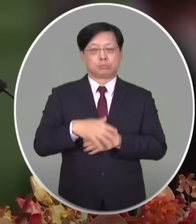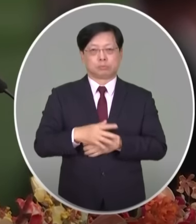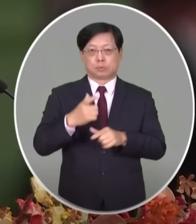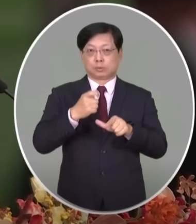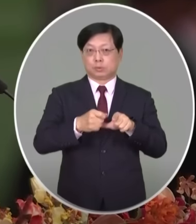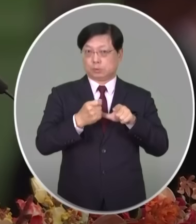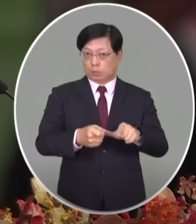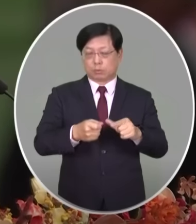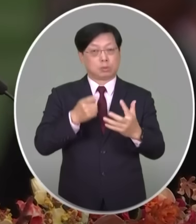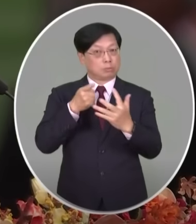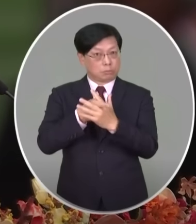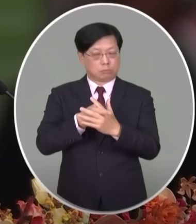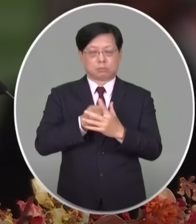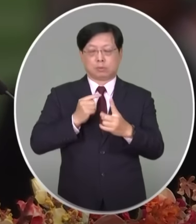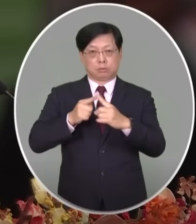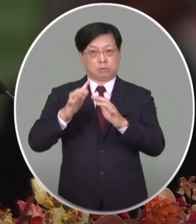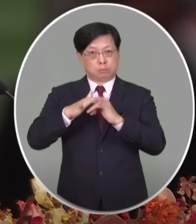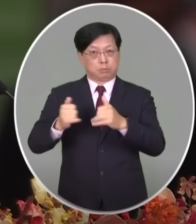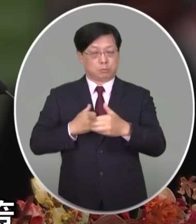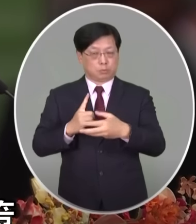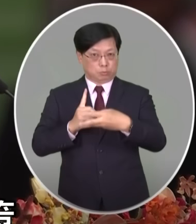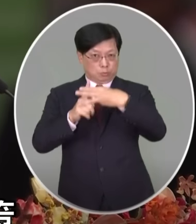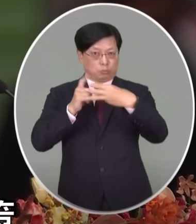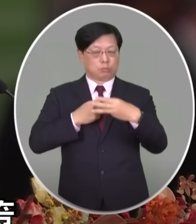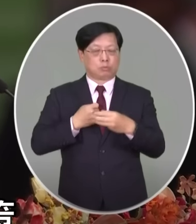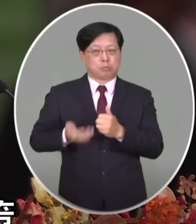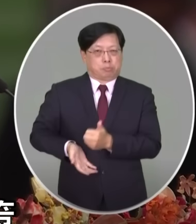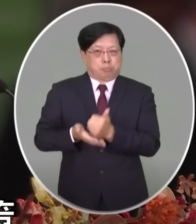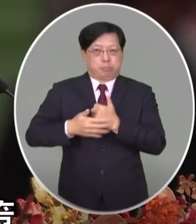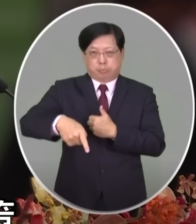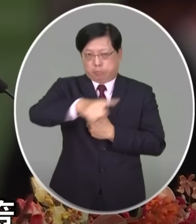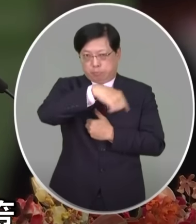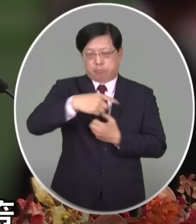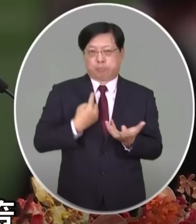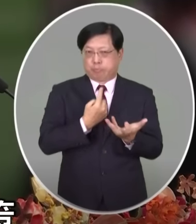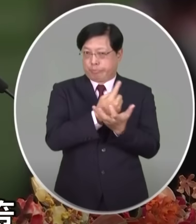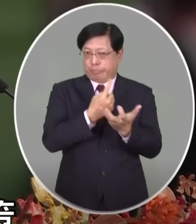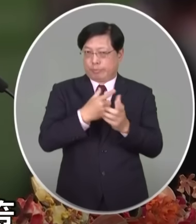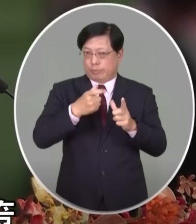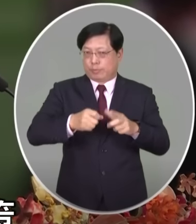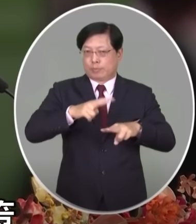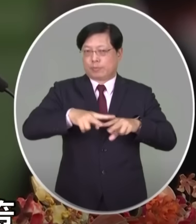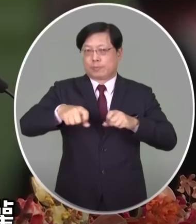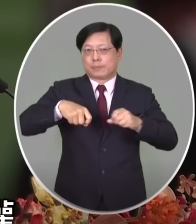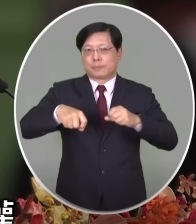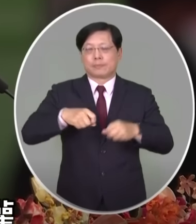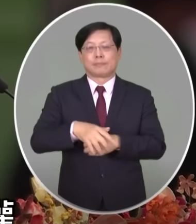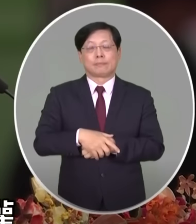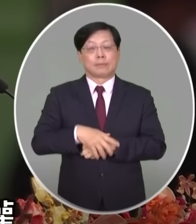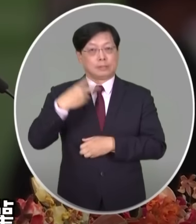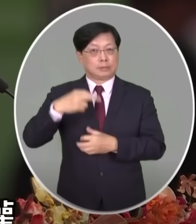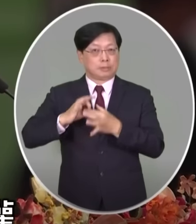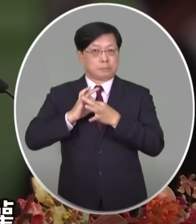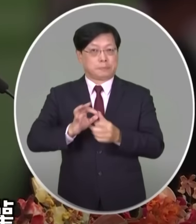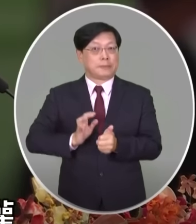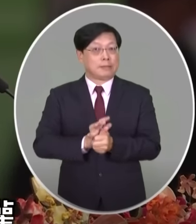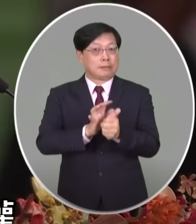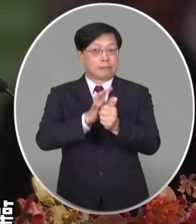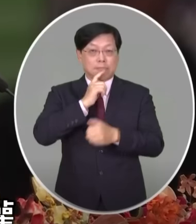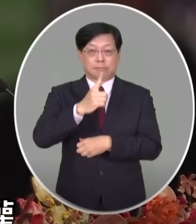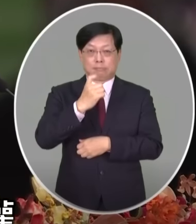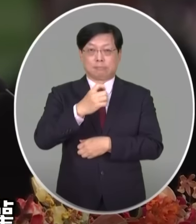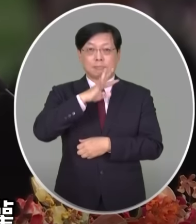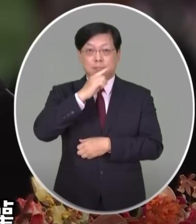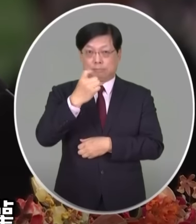明、人民做主的精神，鼓励大众参与公共政策，继续推动